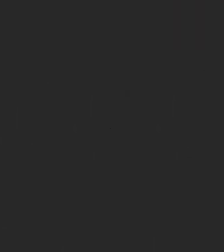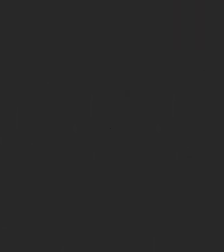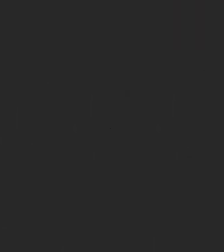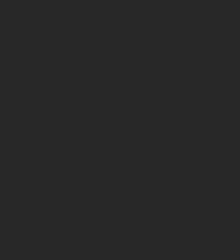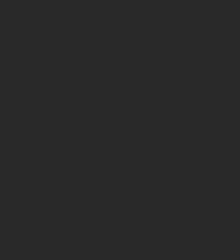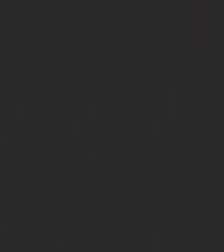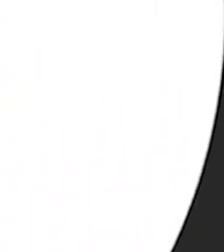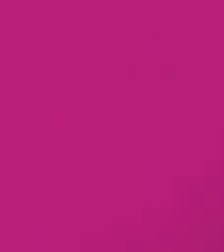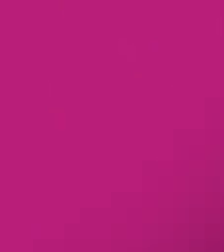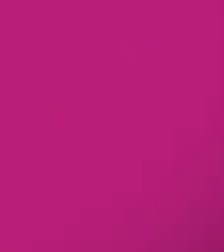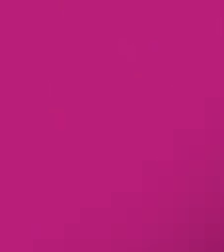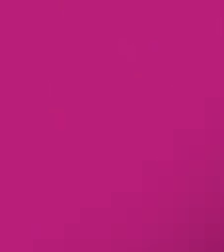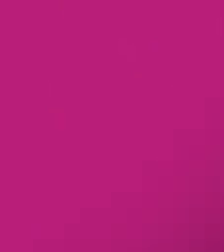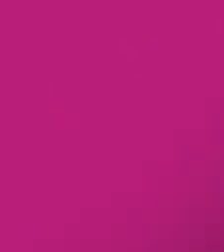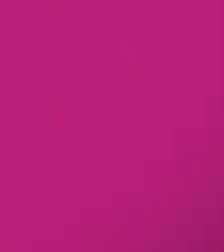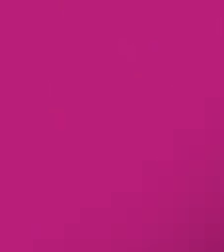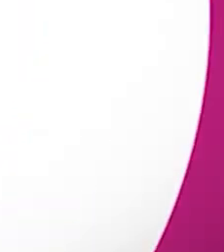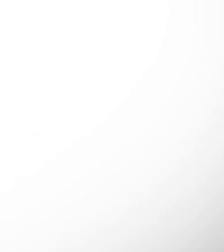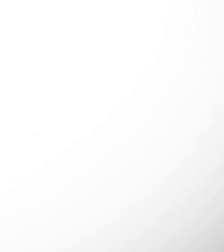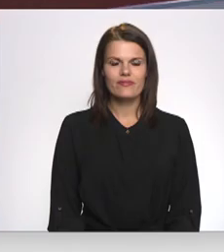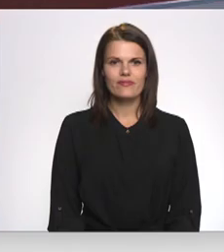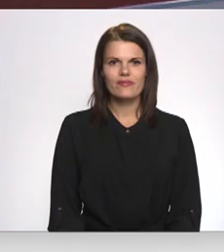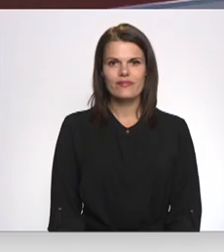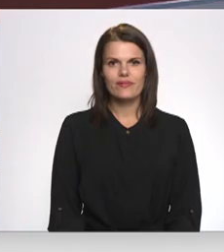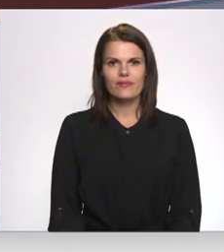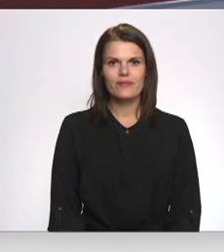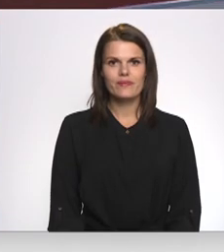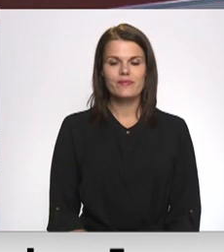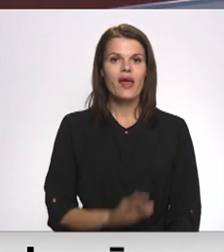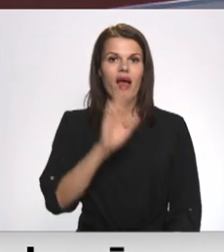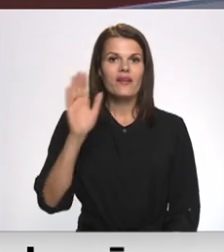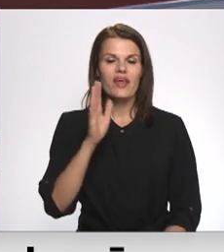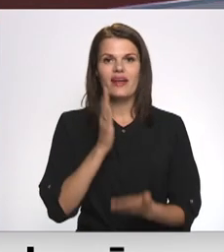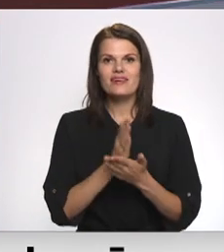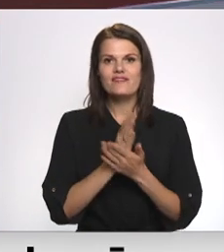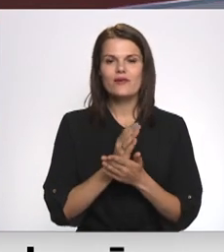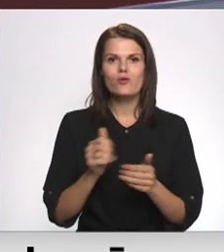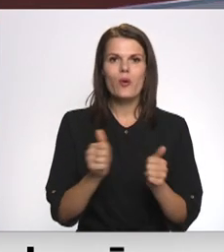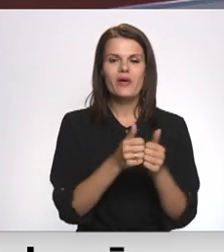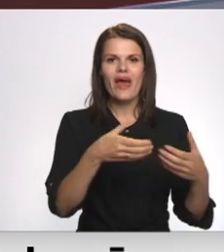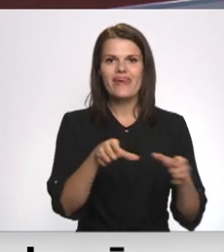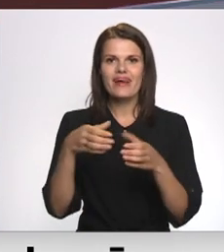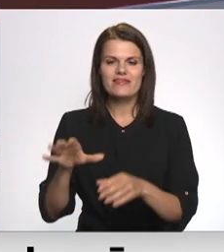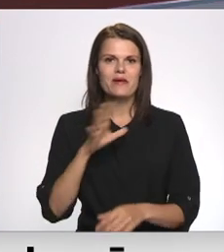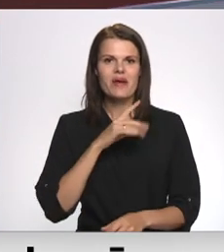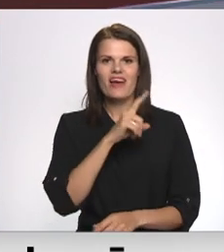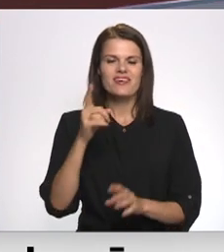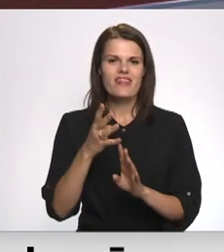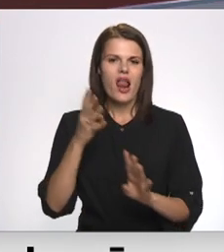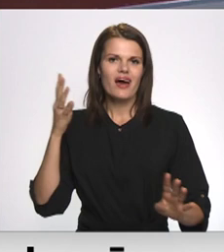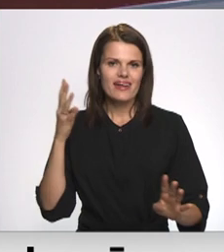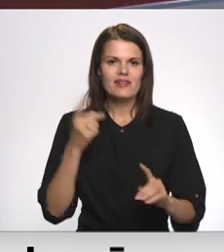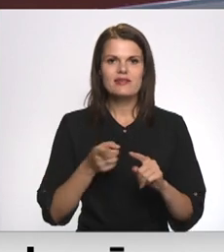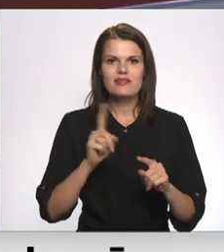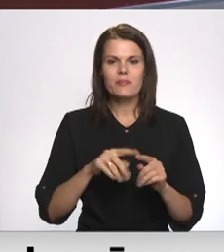Re! Viss ēters ir te! Dienas vidū pie iecirkņiem veidojās vislielākās